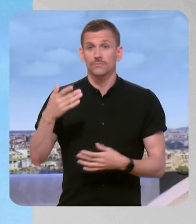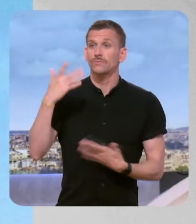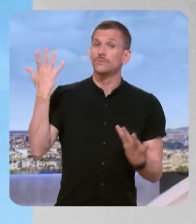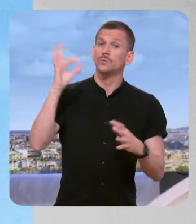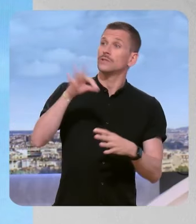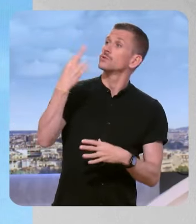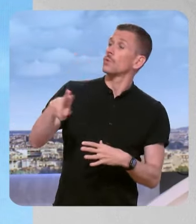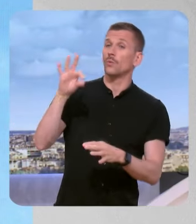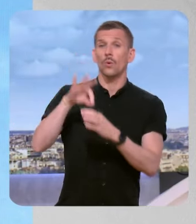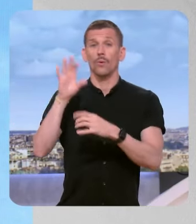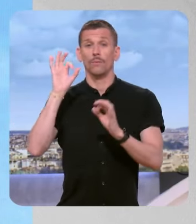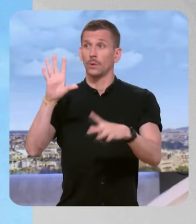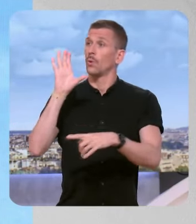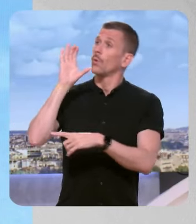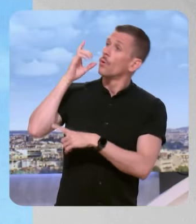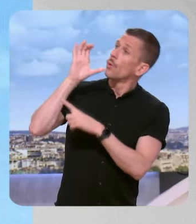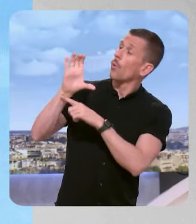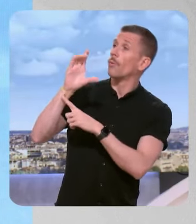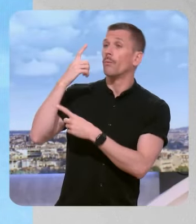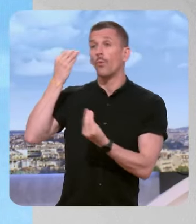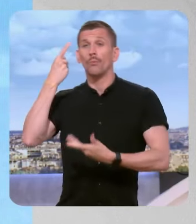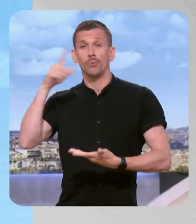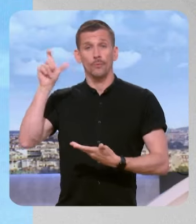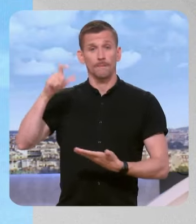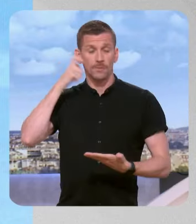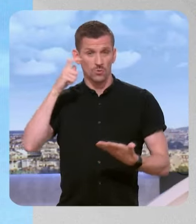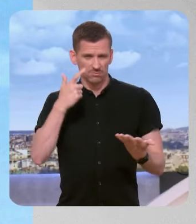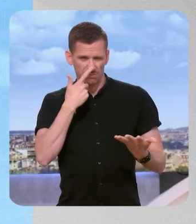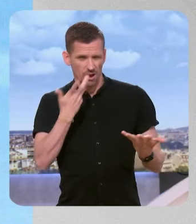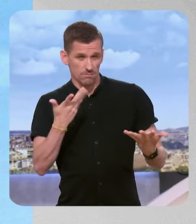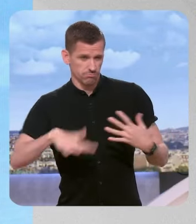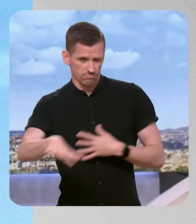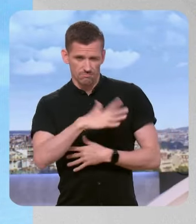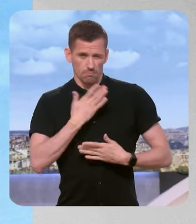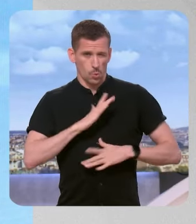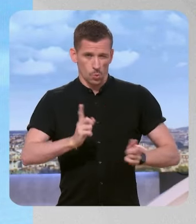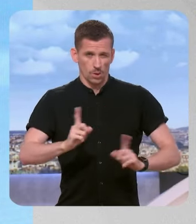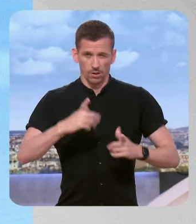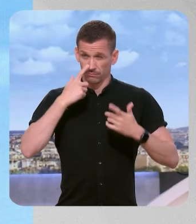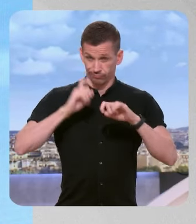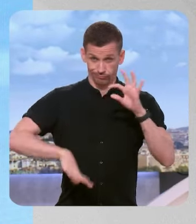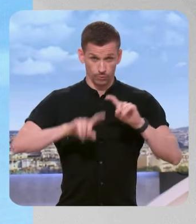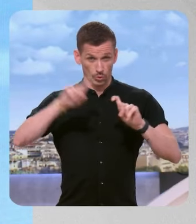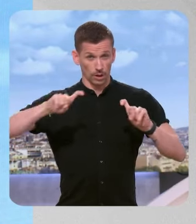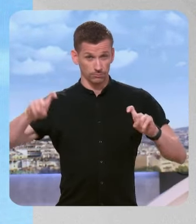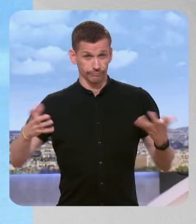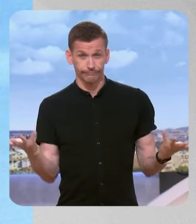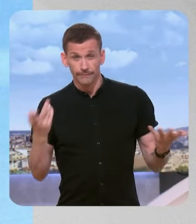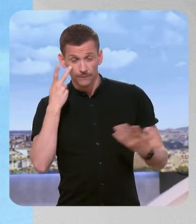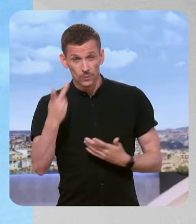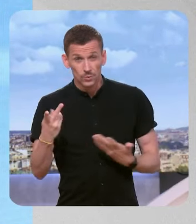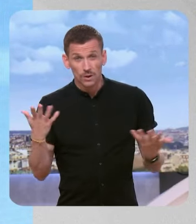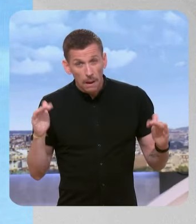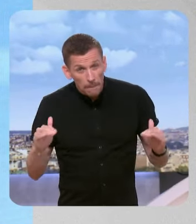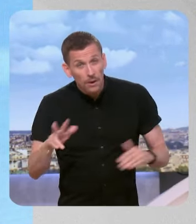l'occurrence contre parce que on voit bien ce mécontentement aujourd'hui quand on voit dans les sondages qu'il y a plus de 32 % pour